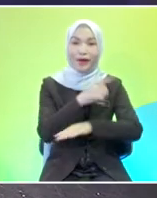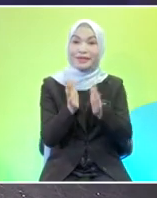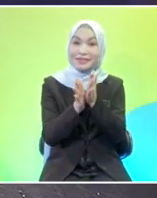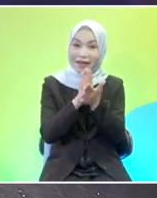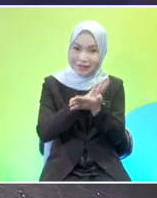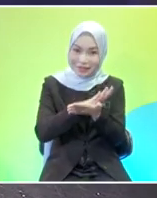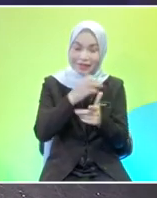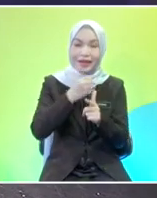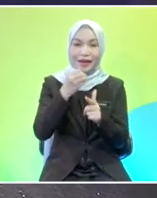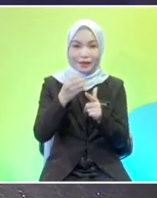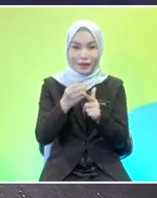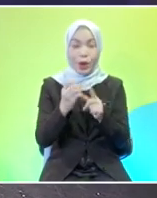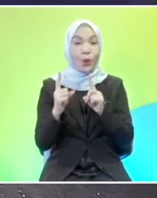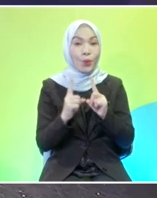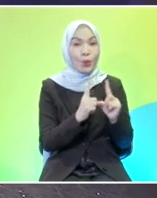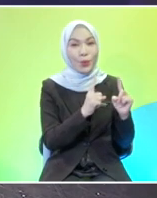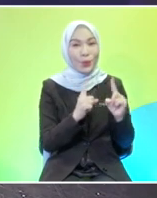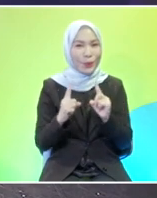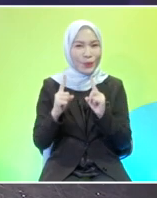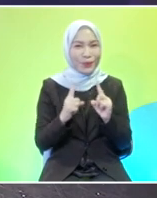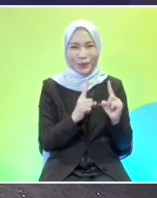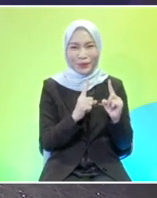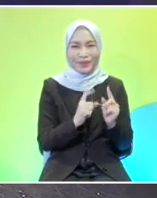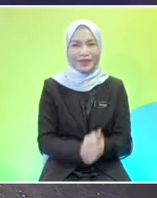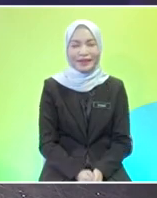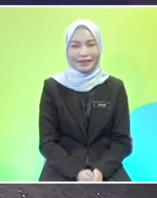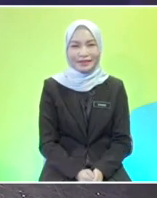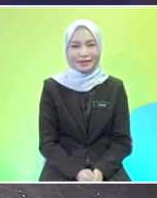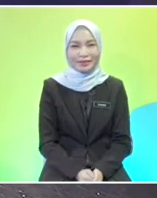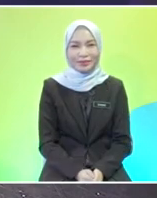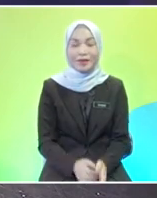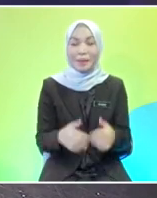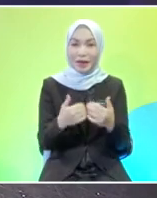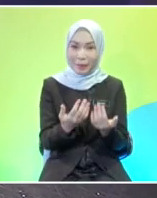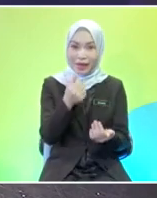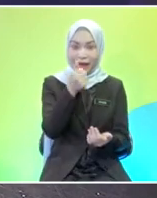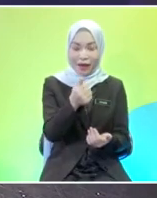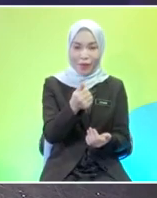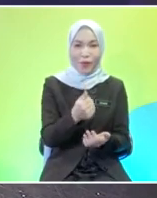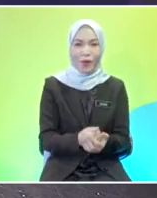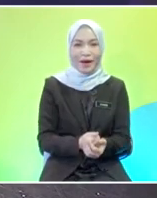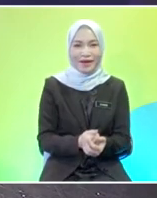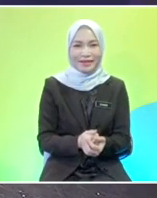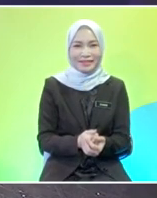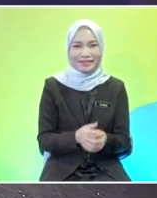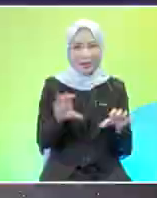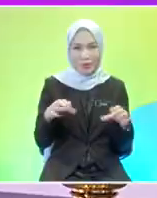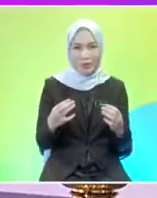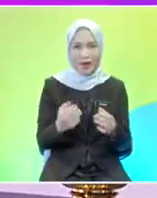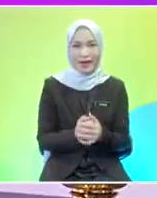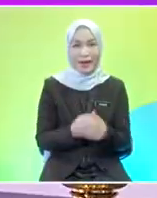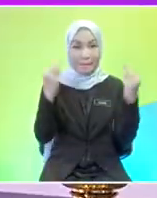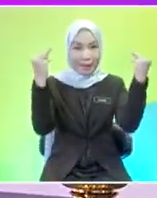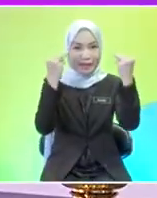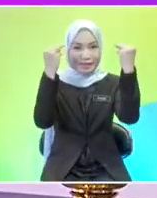pengalaman istimewa menyambut hari lahir tadi jarang sekali